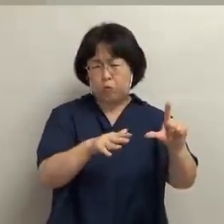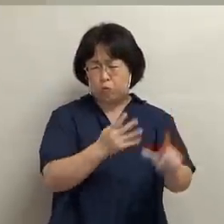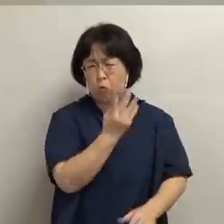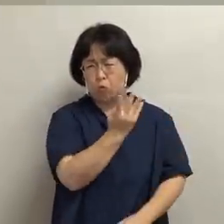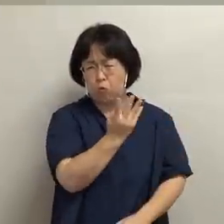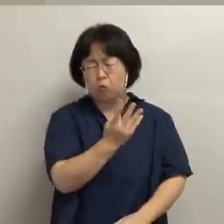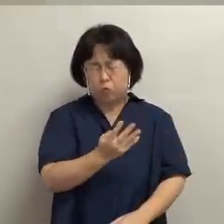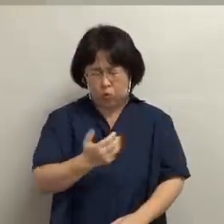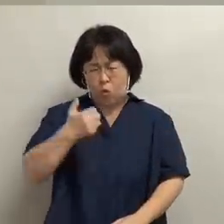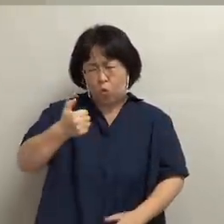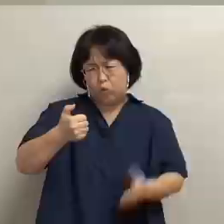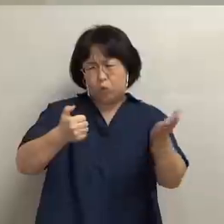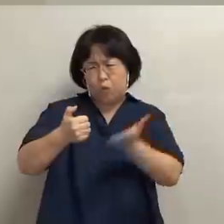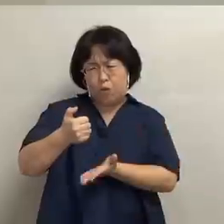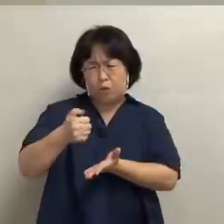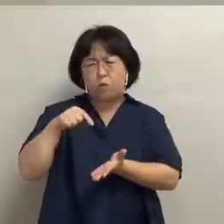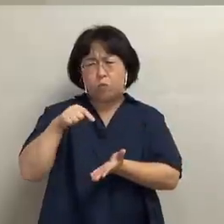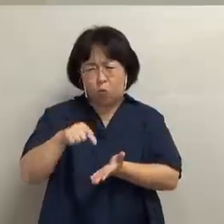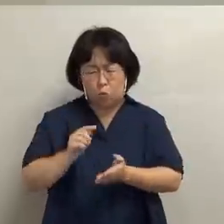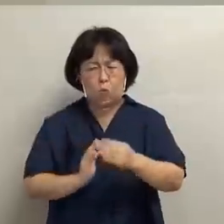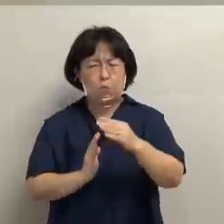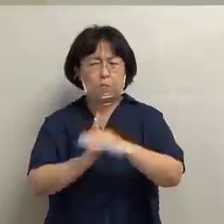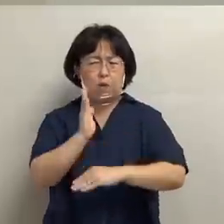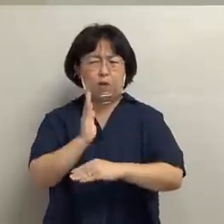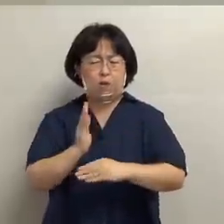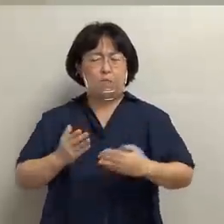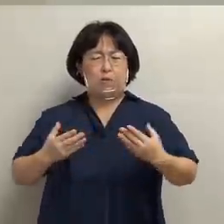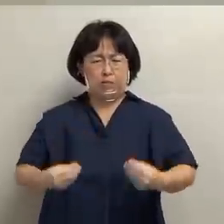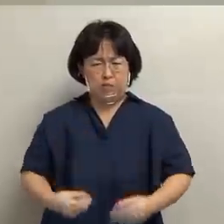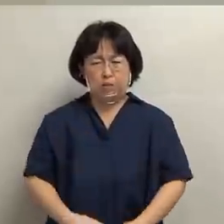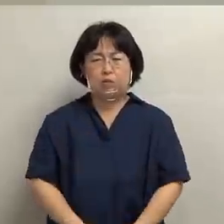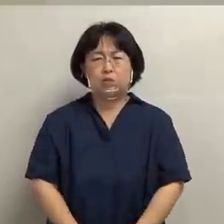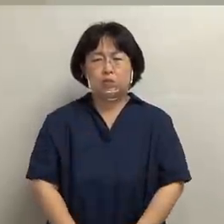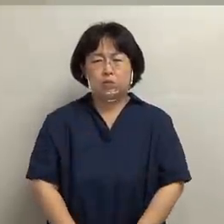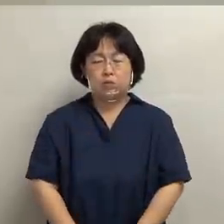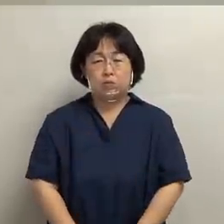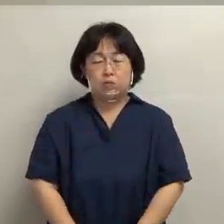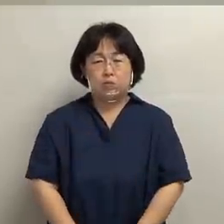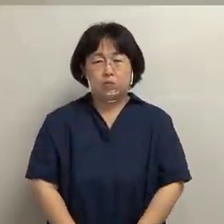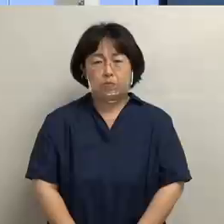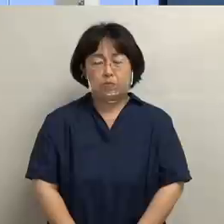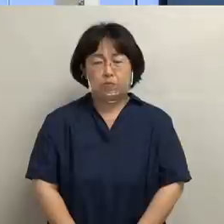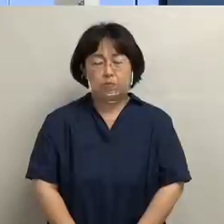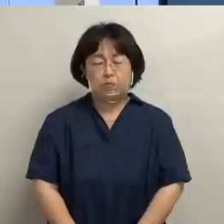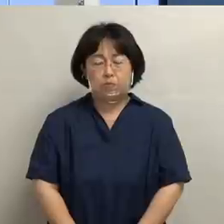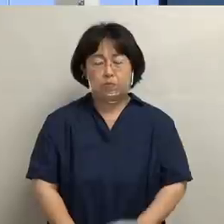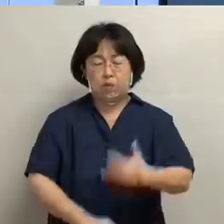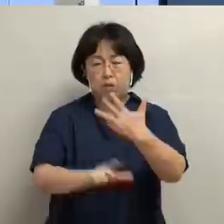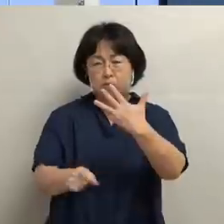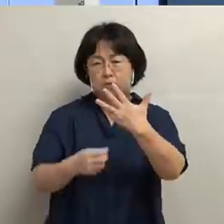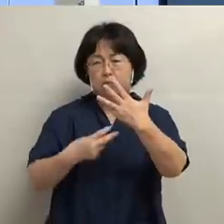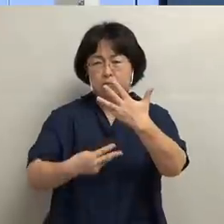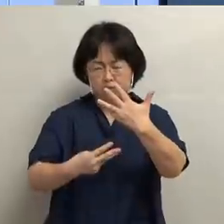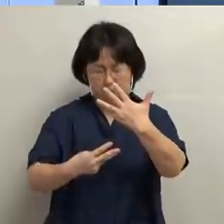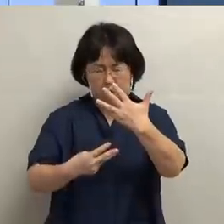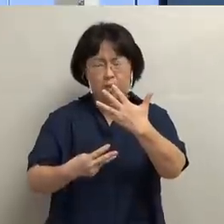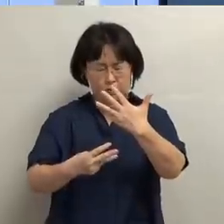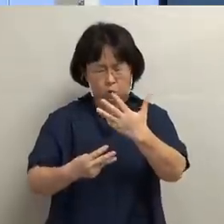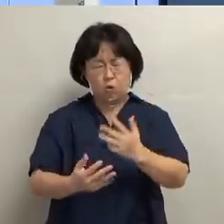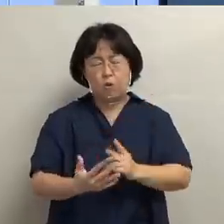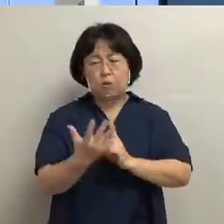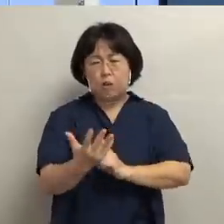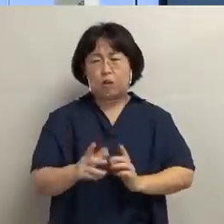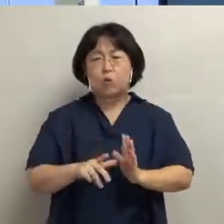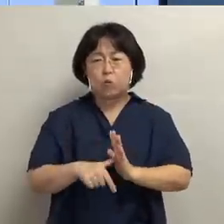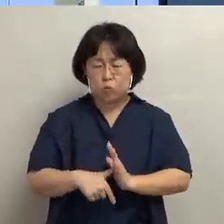50%声でしまいましたで3日の火曜日の会見で来週後半に